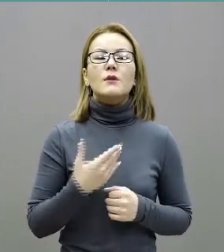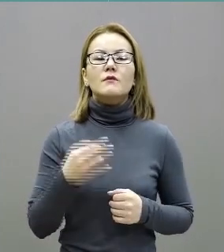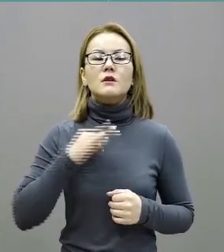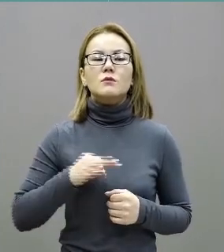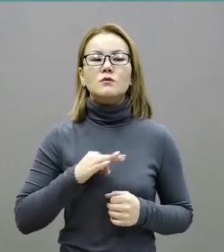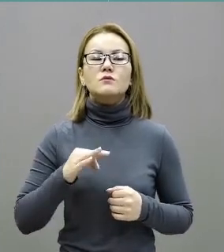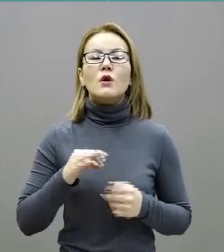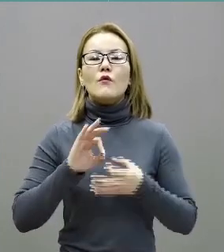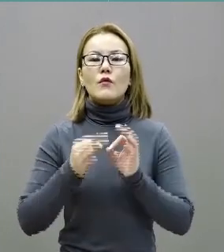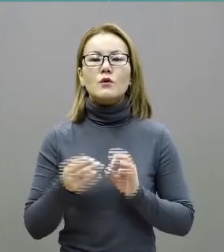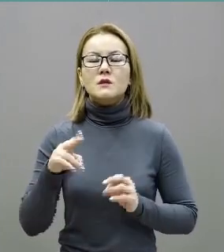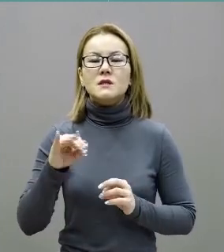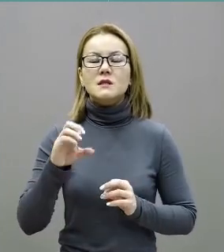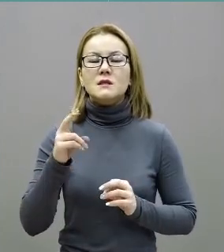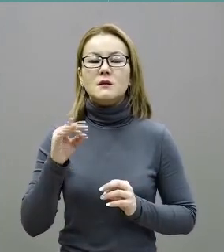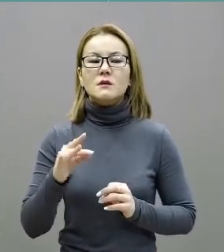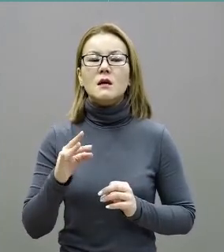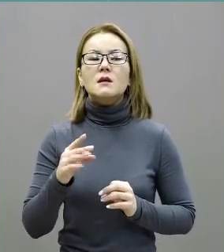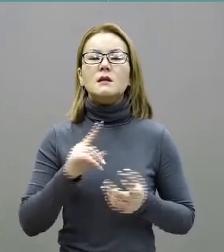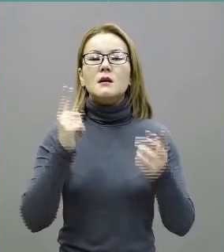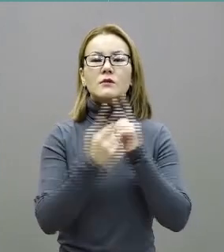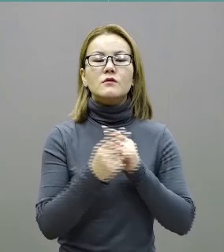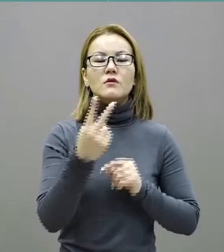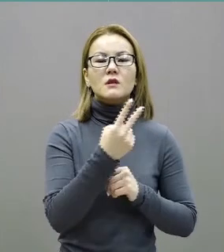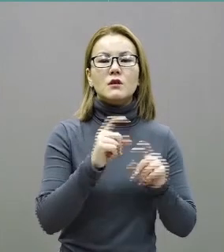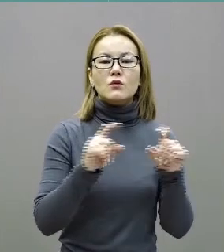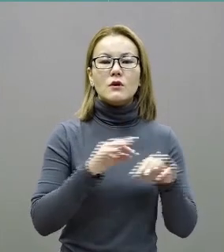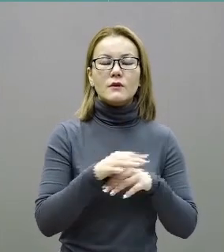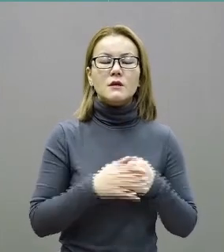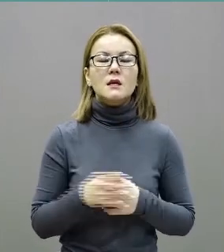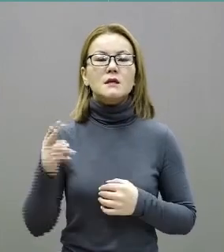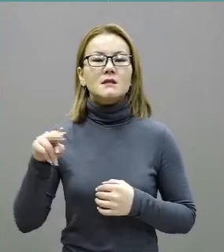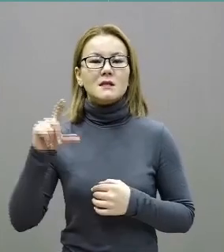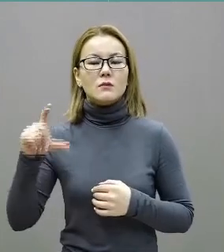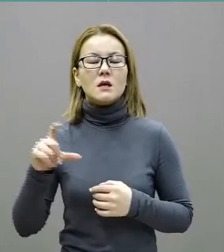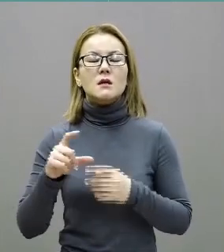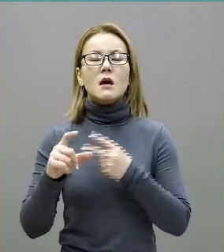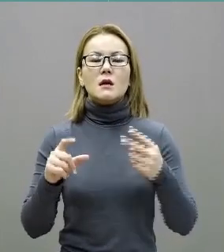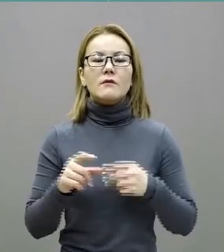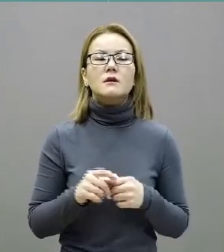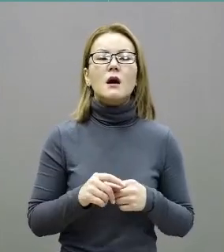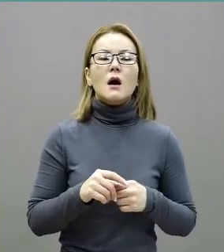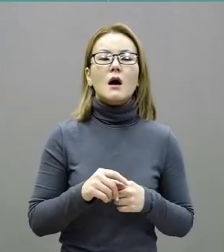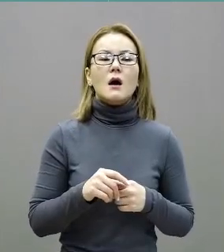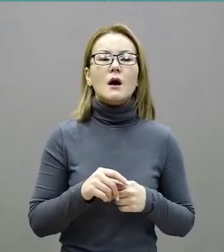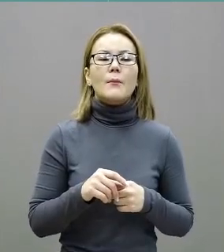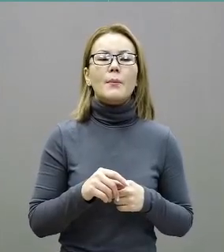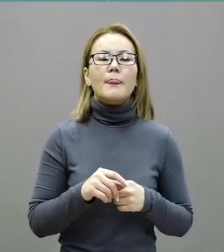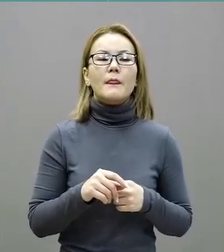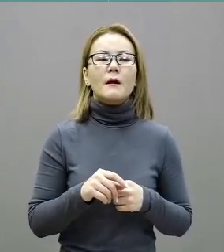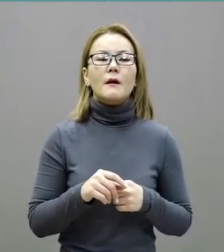формулой дискриминанта для приведенного квадратного уравнения дискриминант равен b в квадрате минус